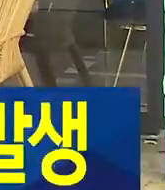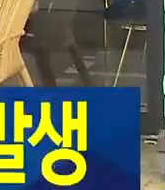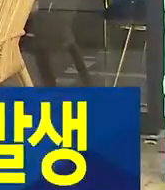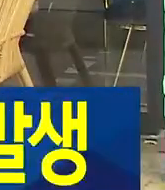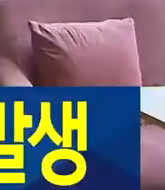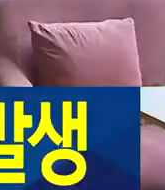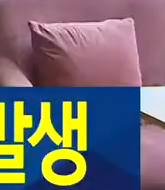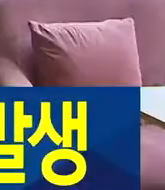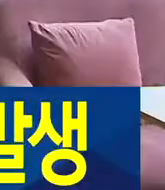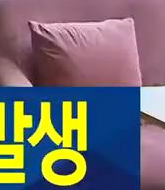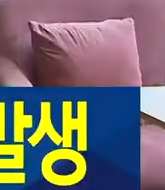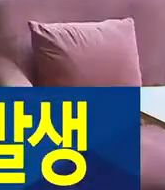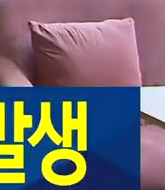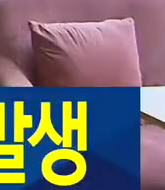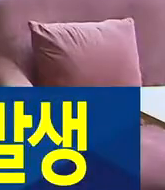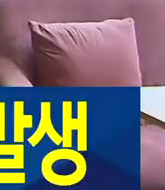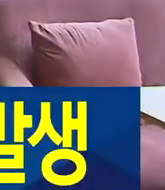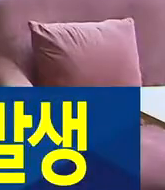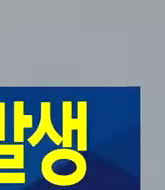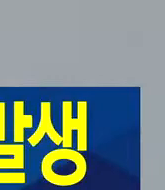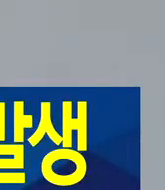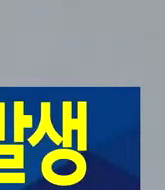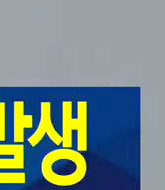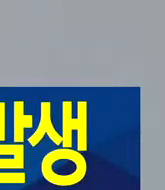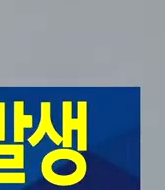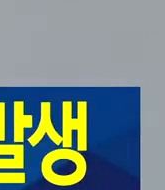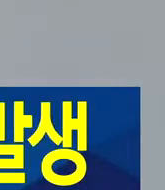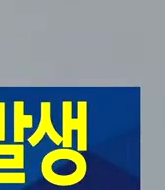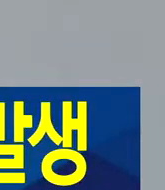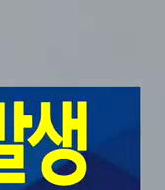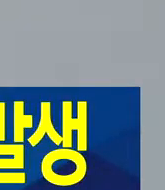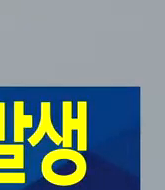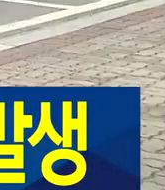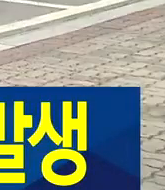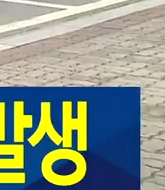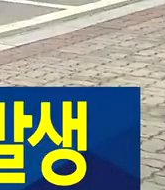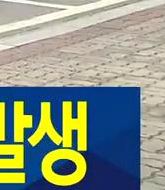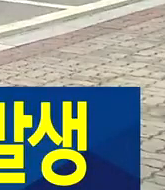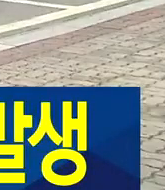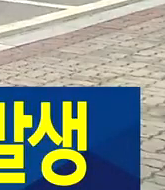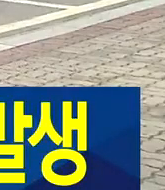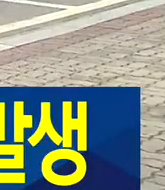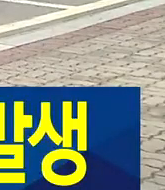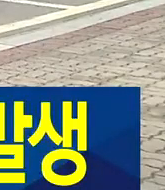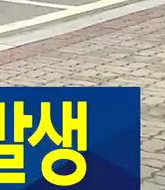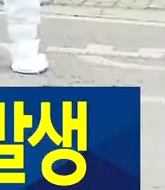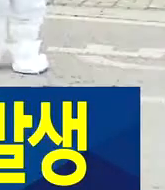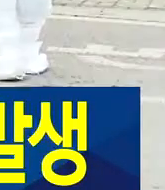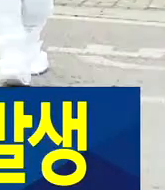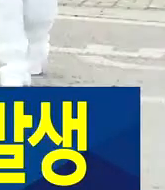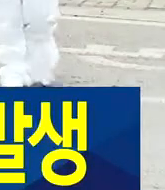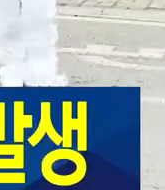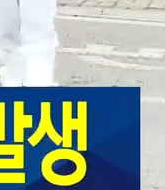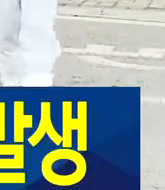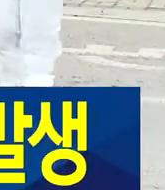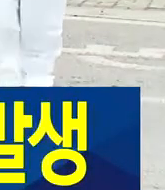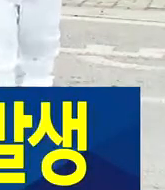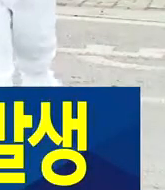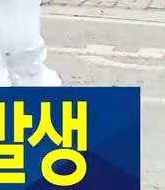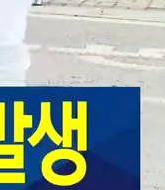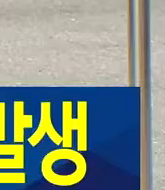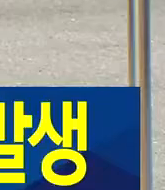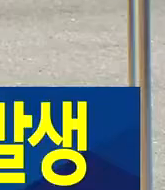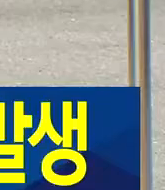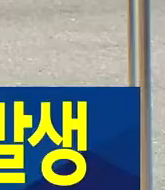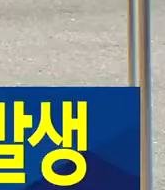코로나19 확산세로 광주와 전남 일부 지역에서 사회적 거리두기 단계를 격상했지만 확진자는 엿새째 두 자릿수를 기록했습니다. 광주 지역의